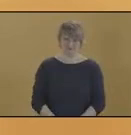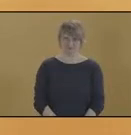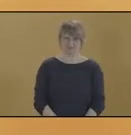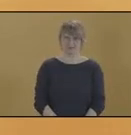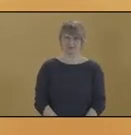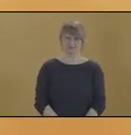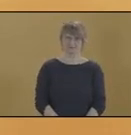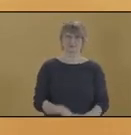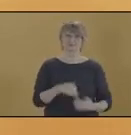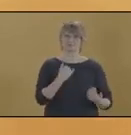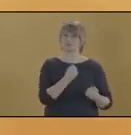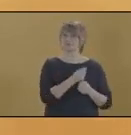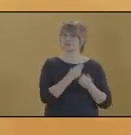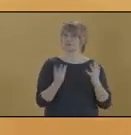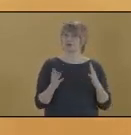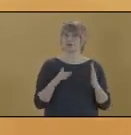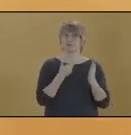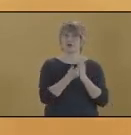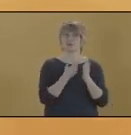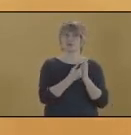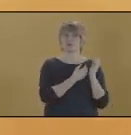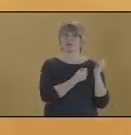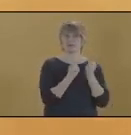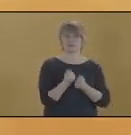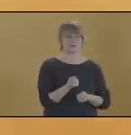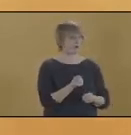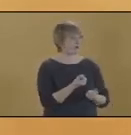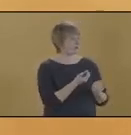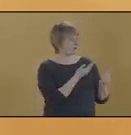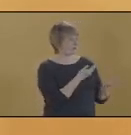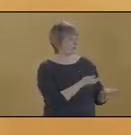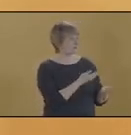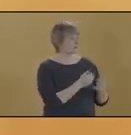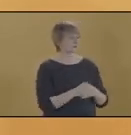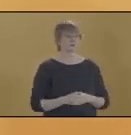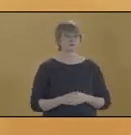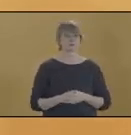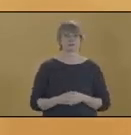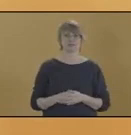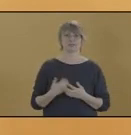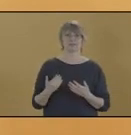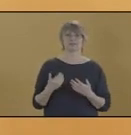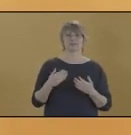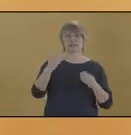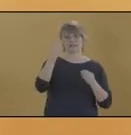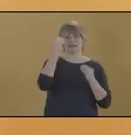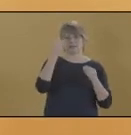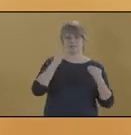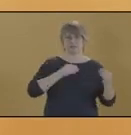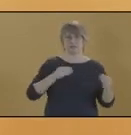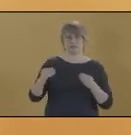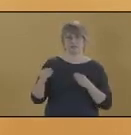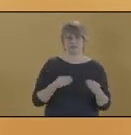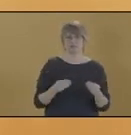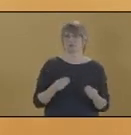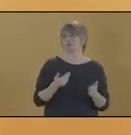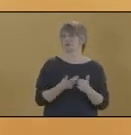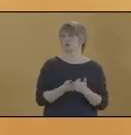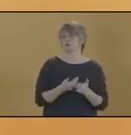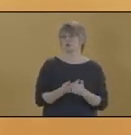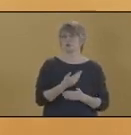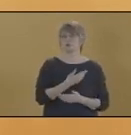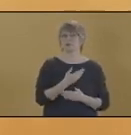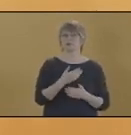paar Beispiele mitgebracht, wie denn diese Lernmaterialien aussehen. Wir haben beispielsweise